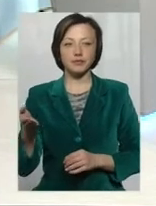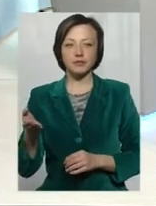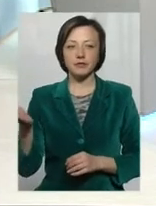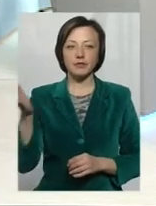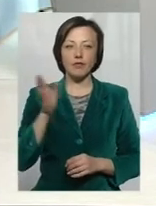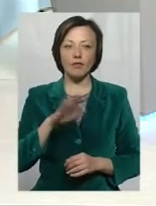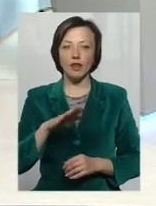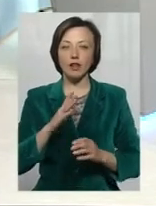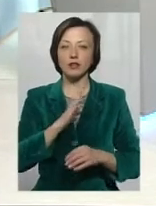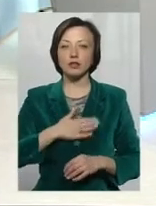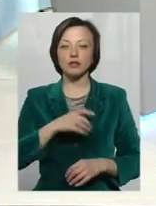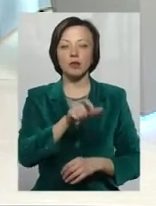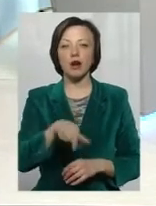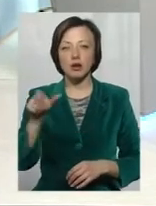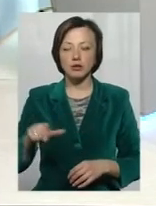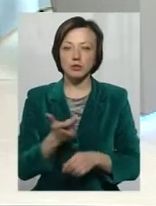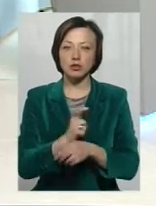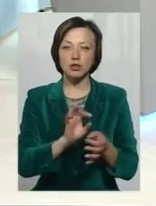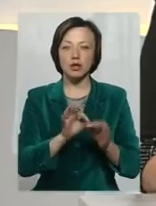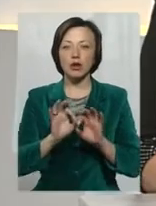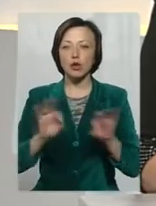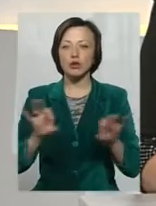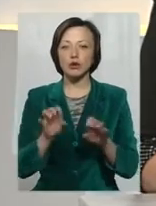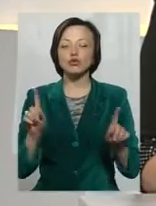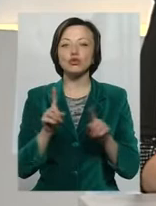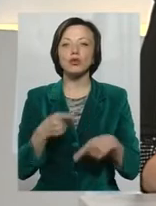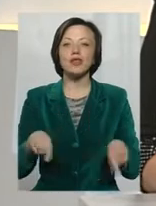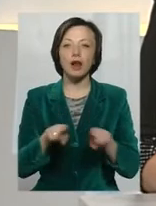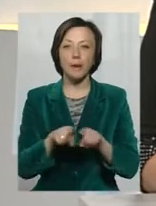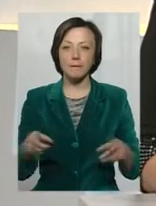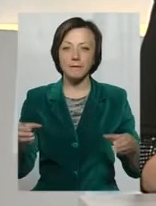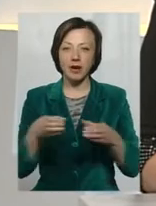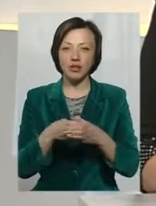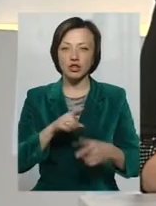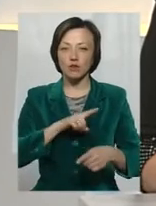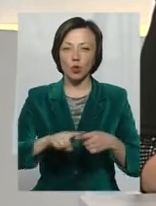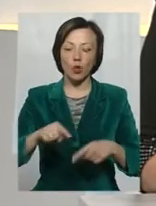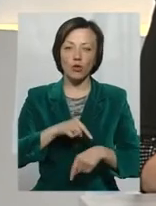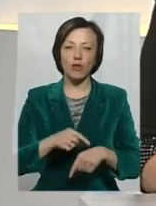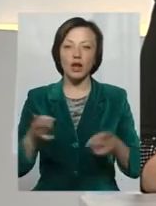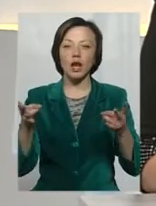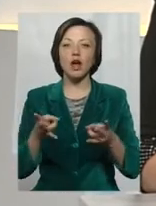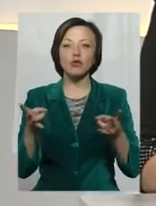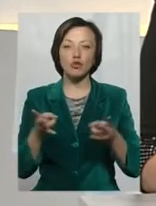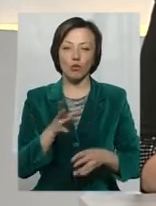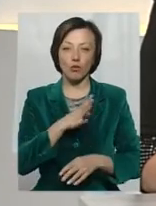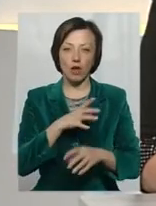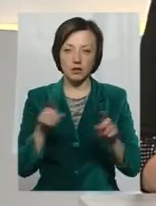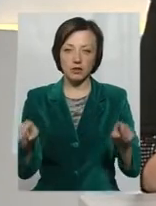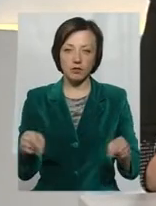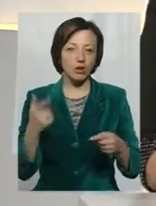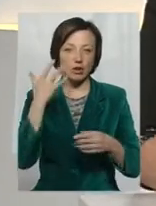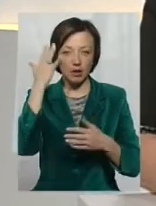глядачів більш детально розкажемо, що таке бригада швидкого реагування, для чого вона була створена, з якою